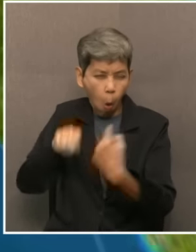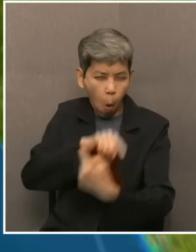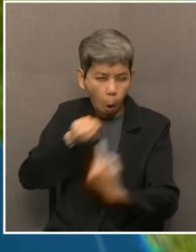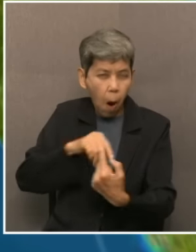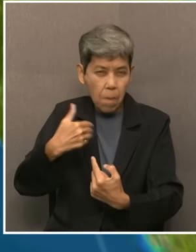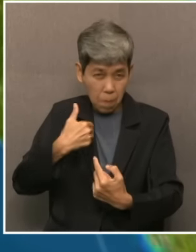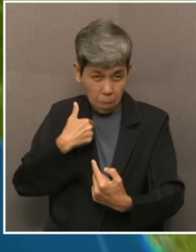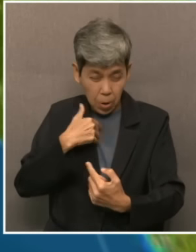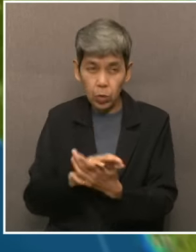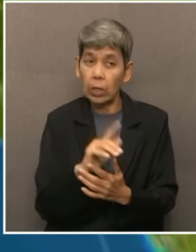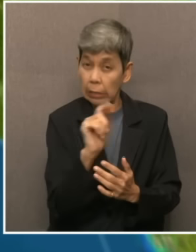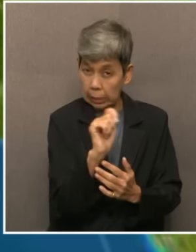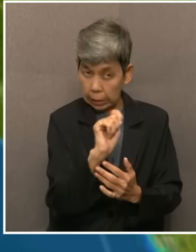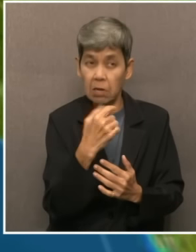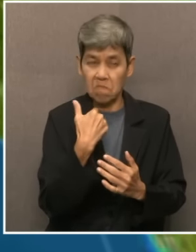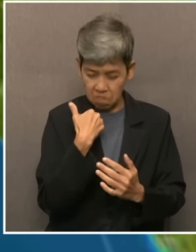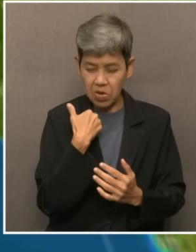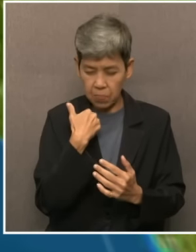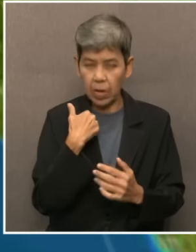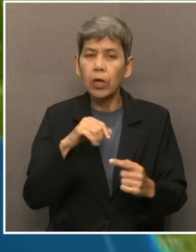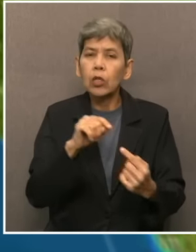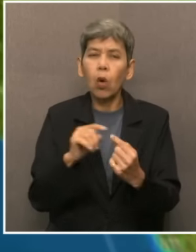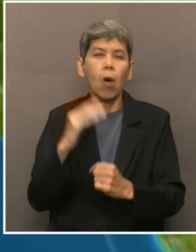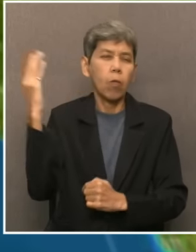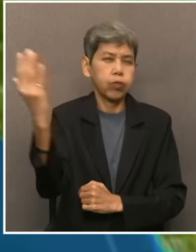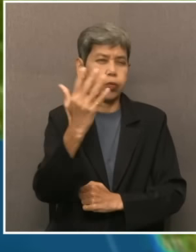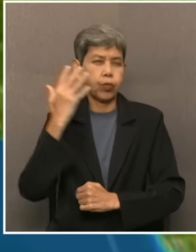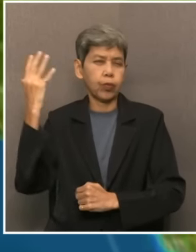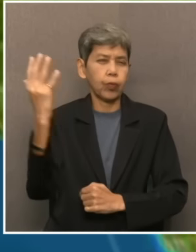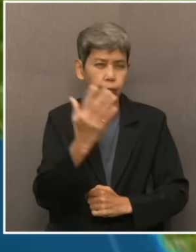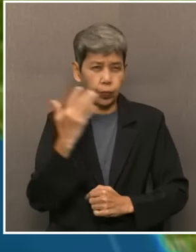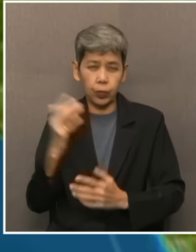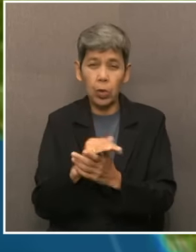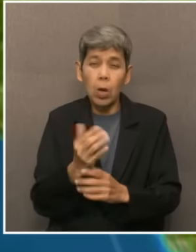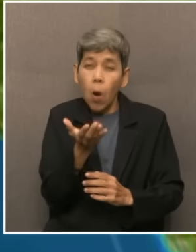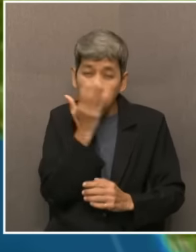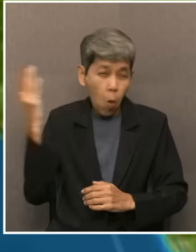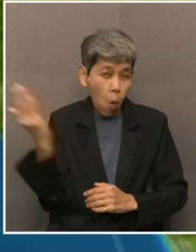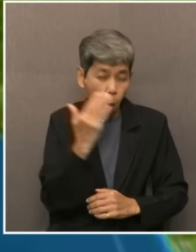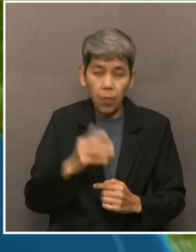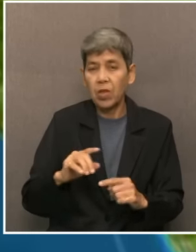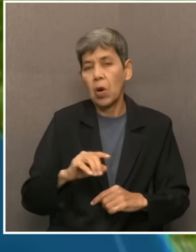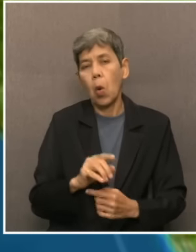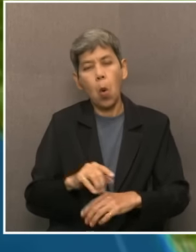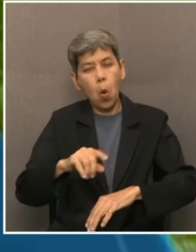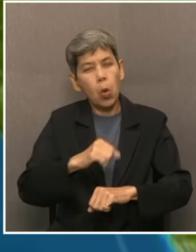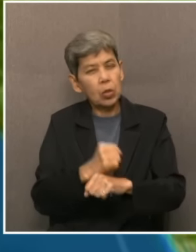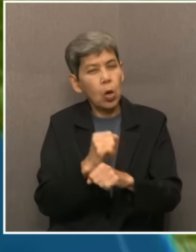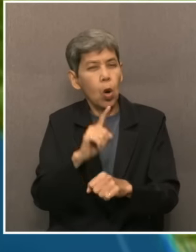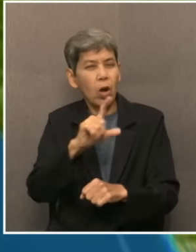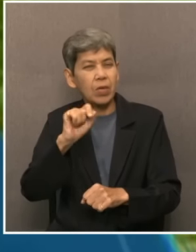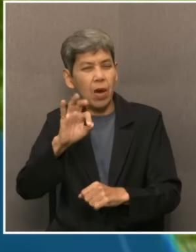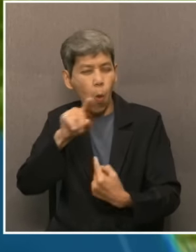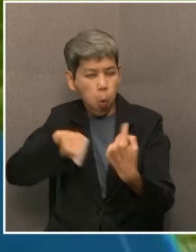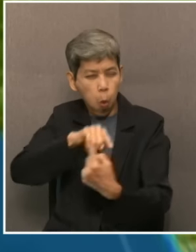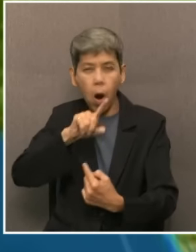ขณะพัดถลมเทคซัสก็ยังมีสถาณะเป็นภายุโซนร้อนแงลงสูสุคือ 129 กิลเมตต่ชั่วโงค